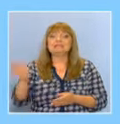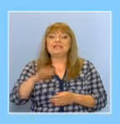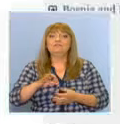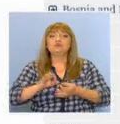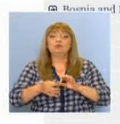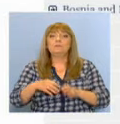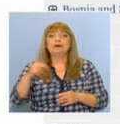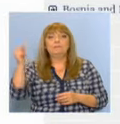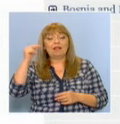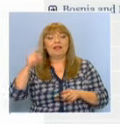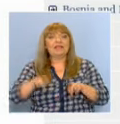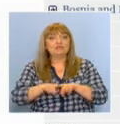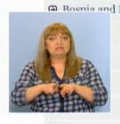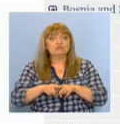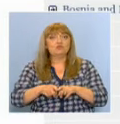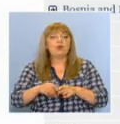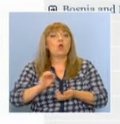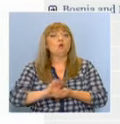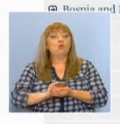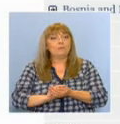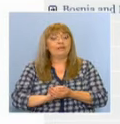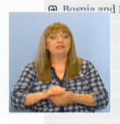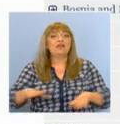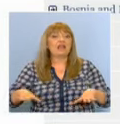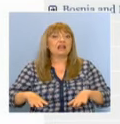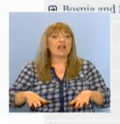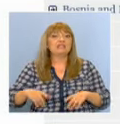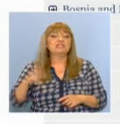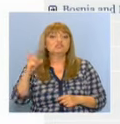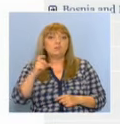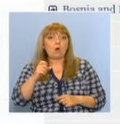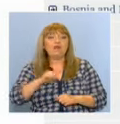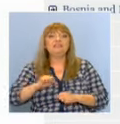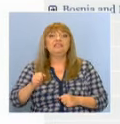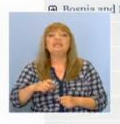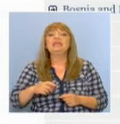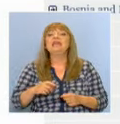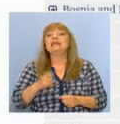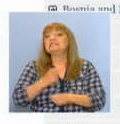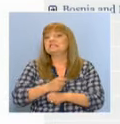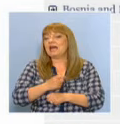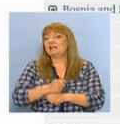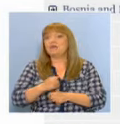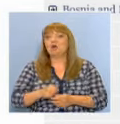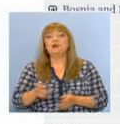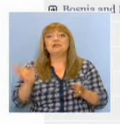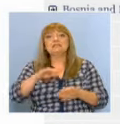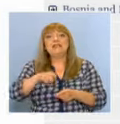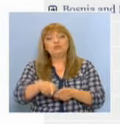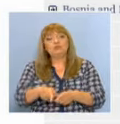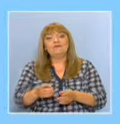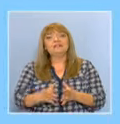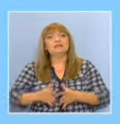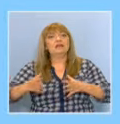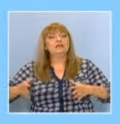домакин в град Смолян и в Стара Загора. След това тя се разраства и се